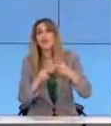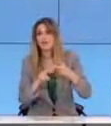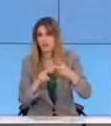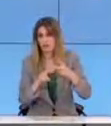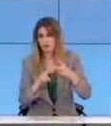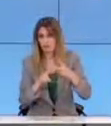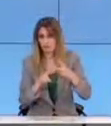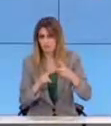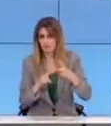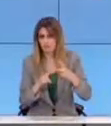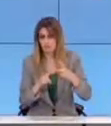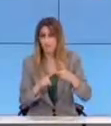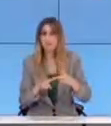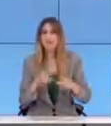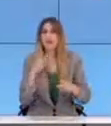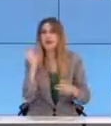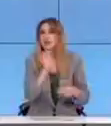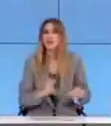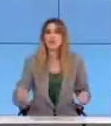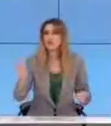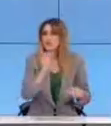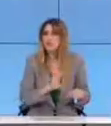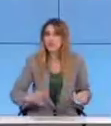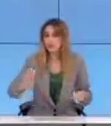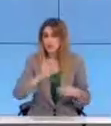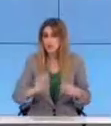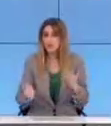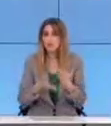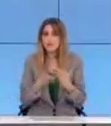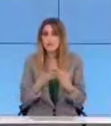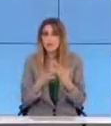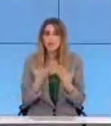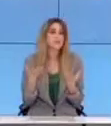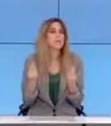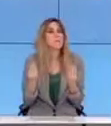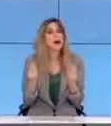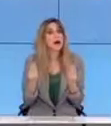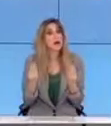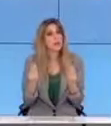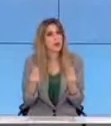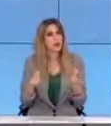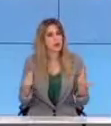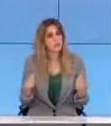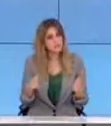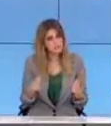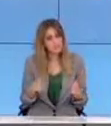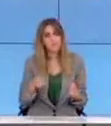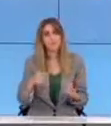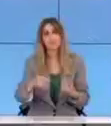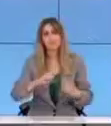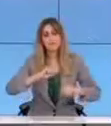λόγο, διότι τροφοδότησε σε μεγάλο βαθμό τη μεγάλη εθνική προσπάθεια που